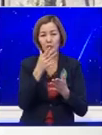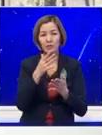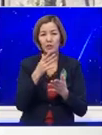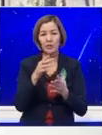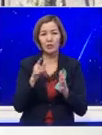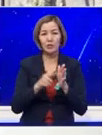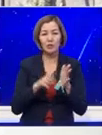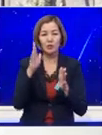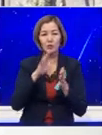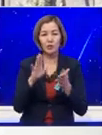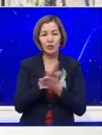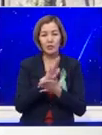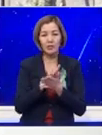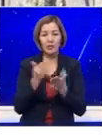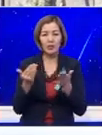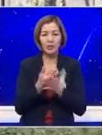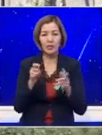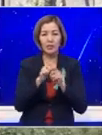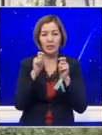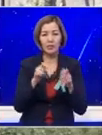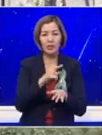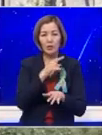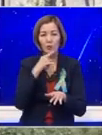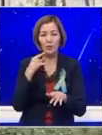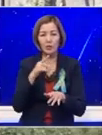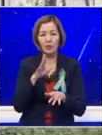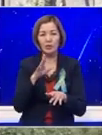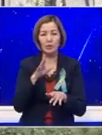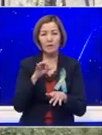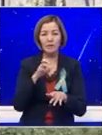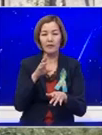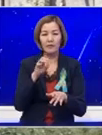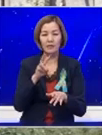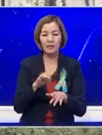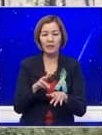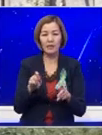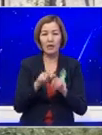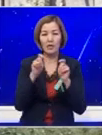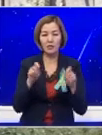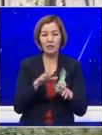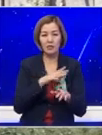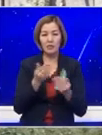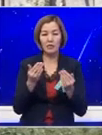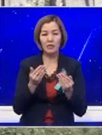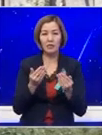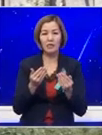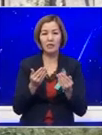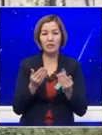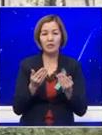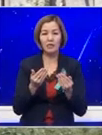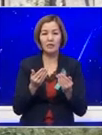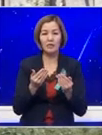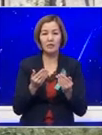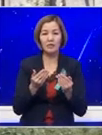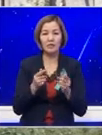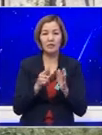мен биыл жаңадан ашылған орыс редакция Вестник Жетісу газеті ашылды. Біз енді осы